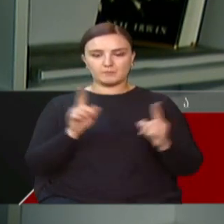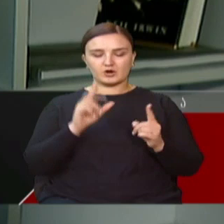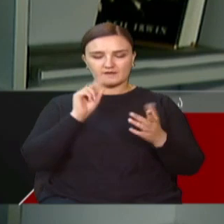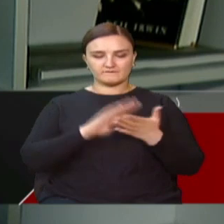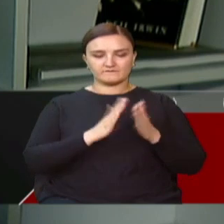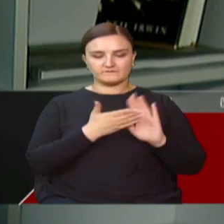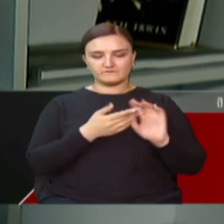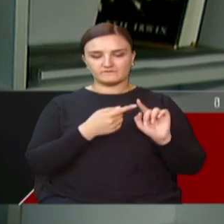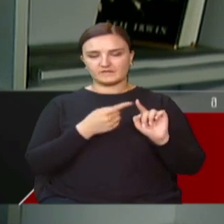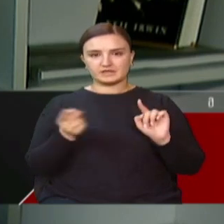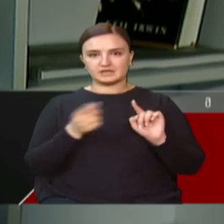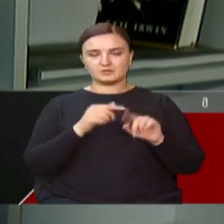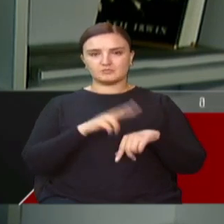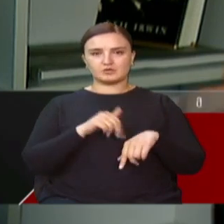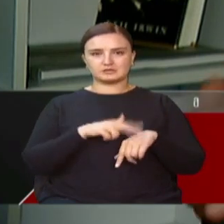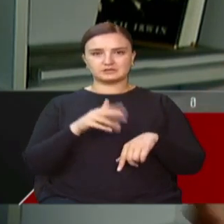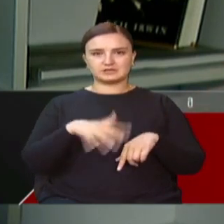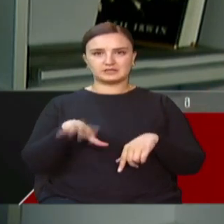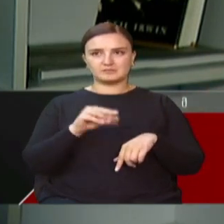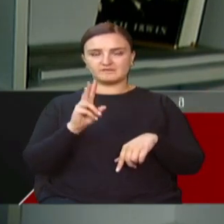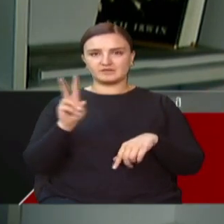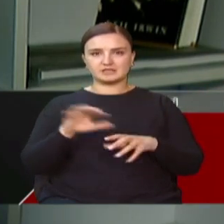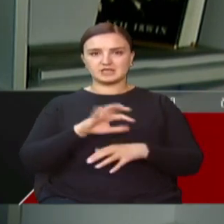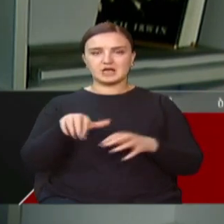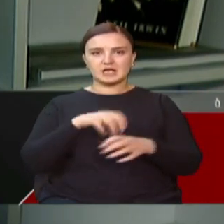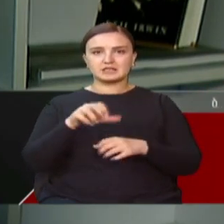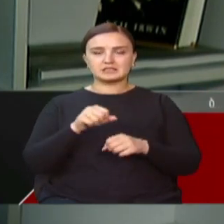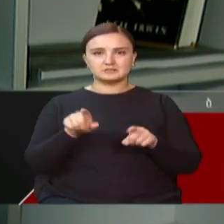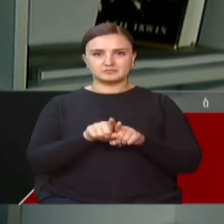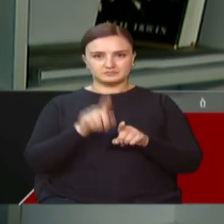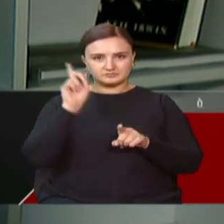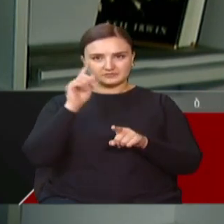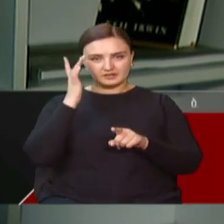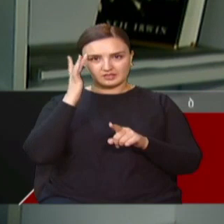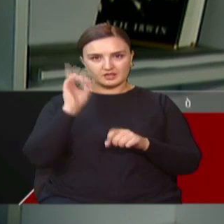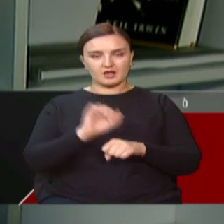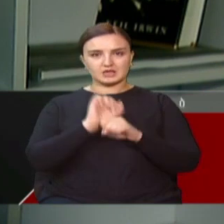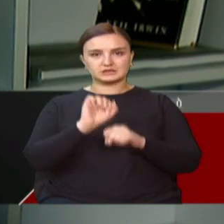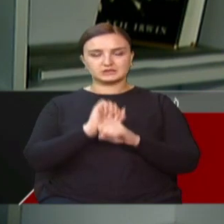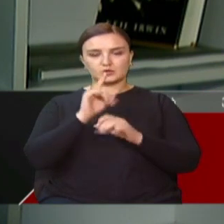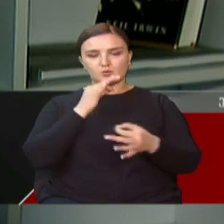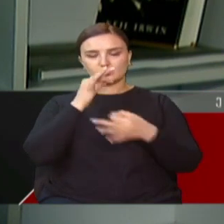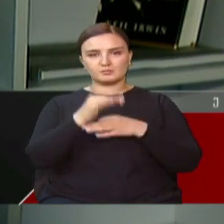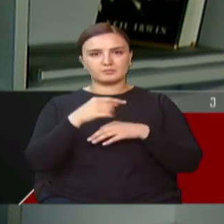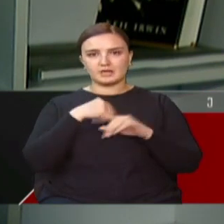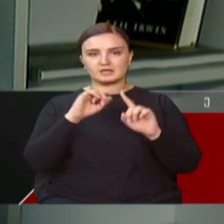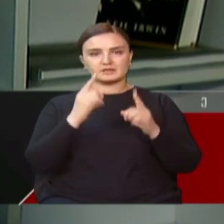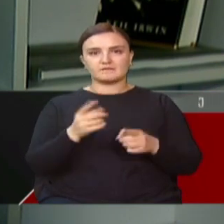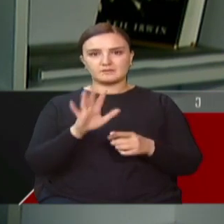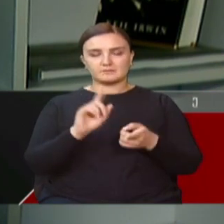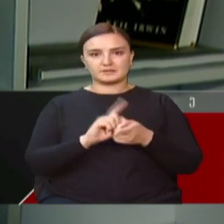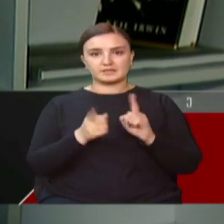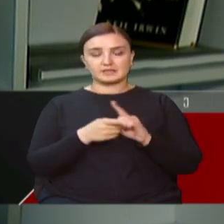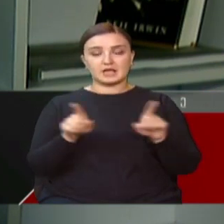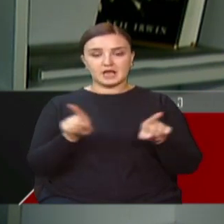diani, ai rata. Poliția le biro, virața scaita se vehome, acțiile de andameriro, eu nu mi-ar rog, iar dacă aveți haramit ca gari de